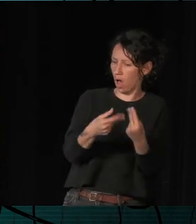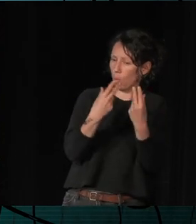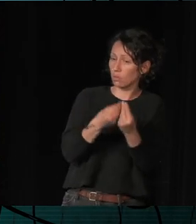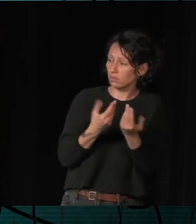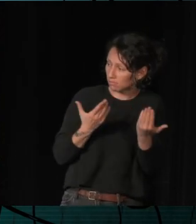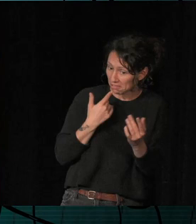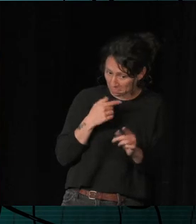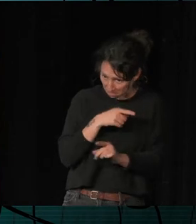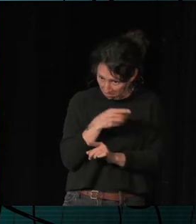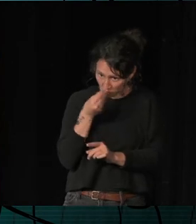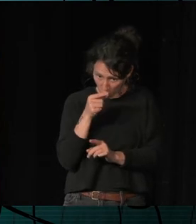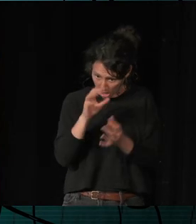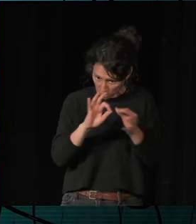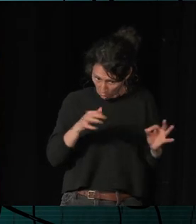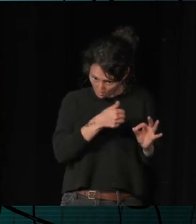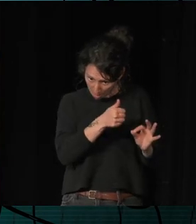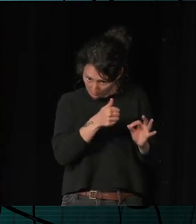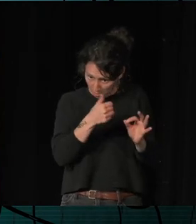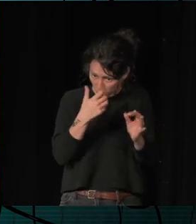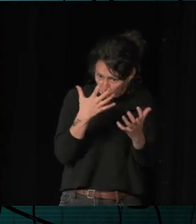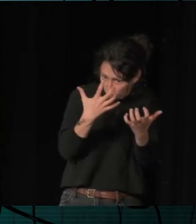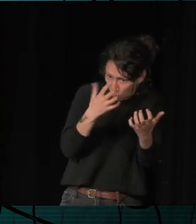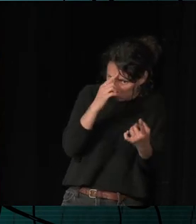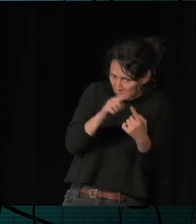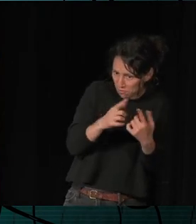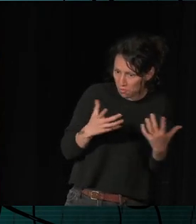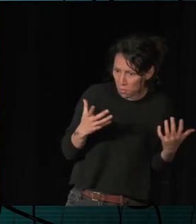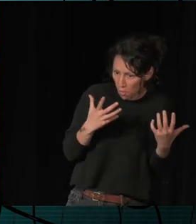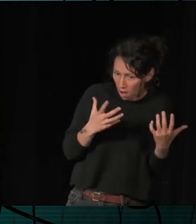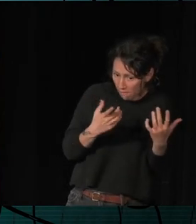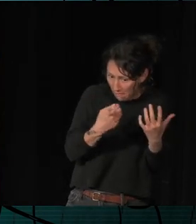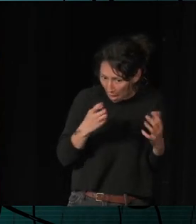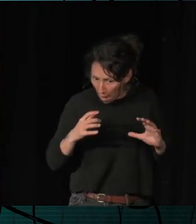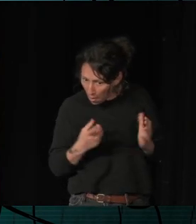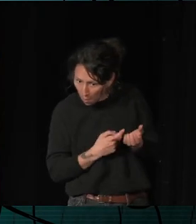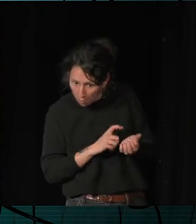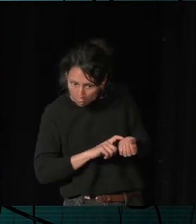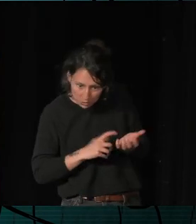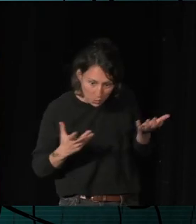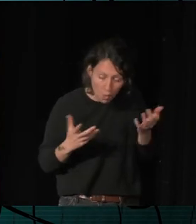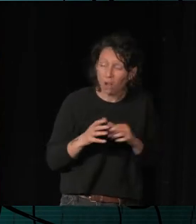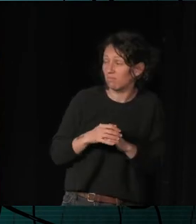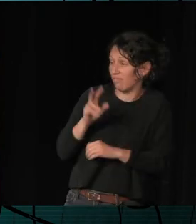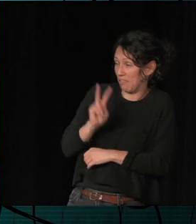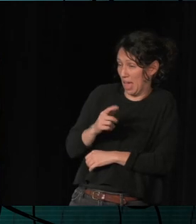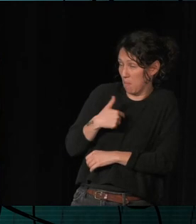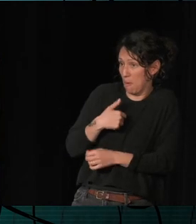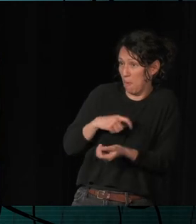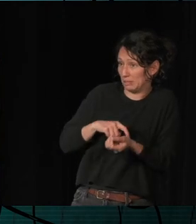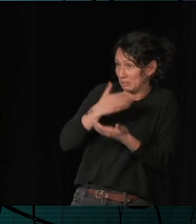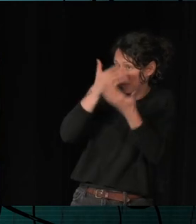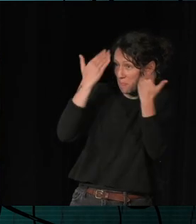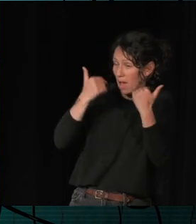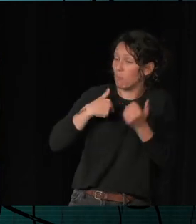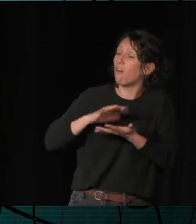chercher particulièrement? Alors personnellement, je ne sais pas d'où ça me vient. Quand j'avais 7 ans, je